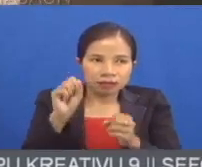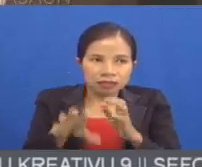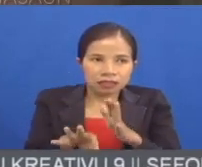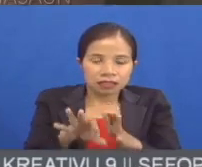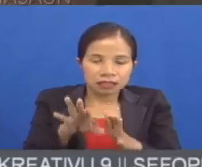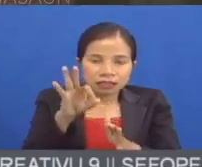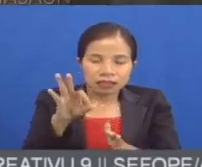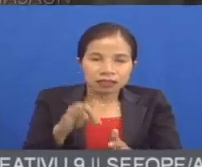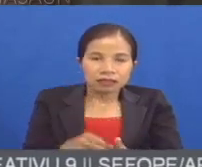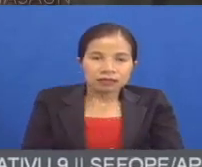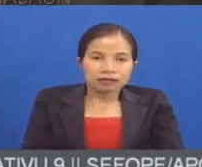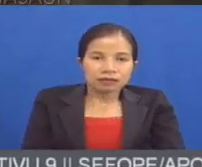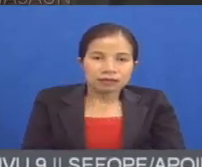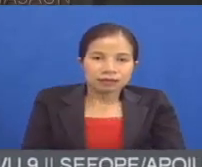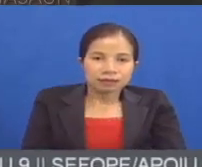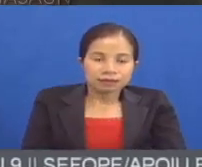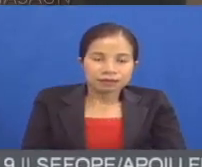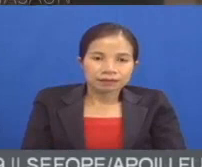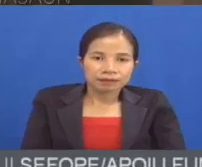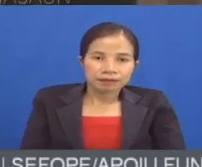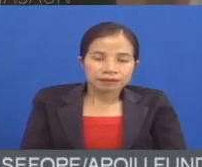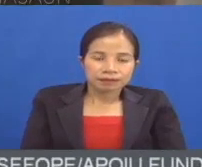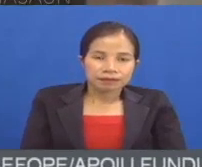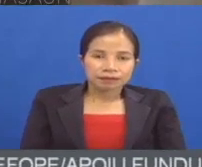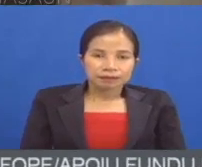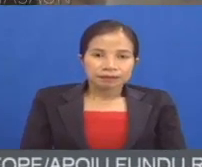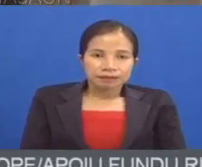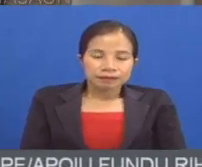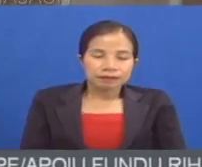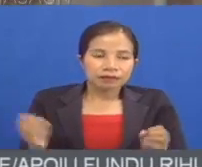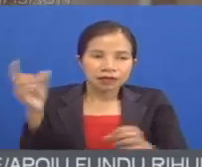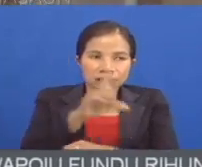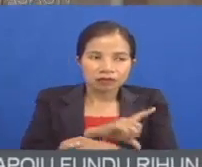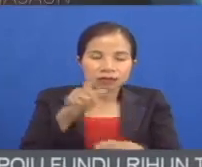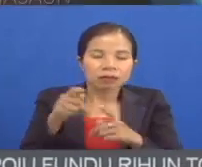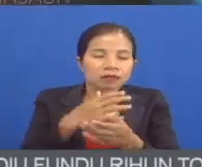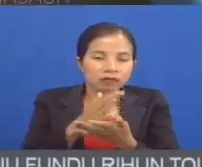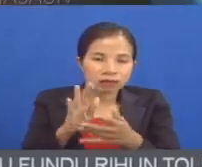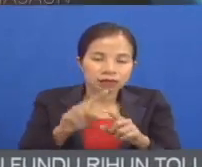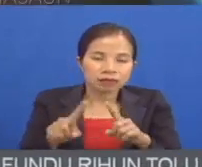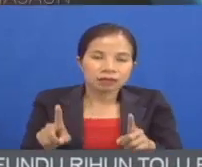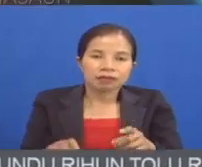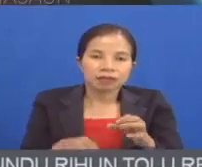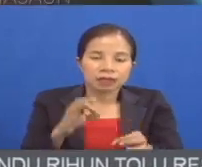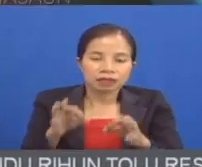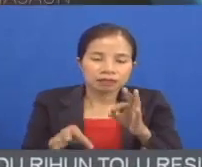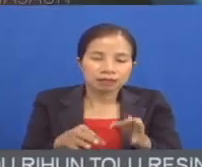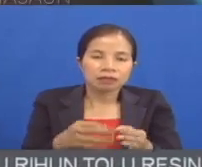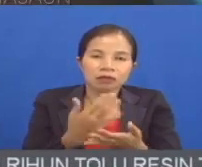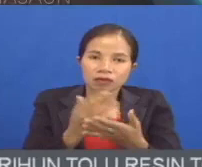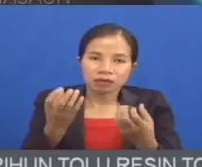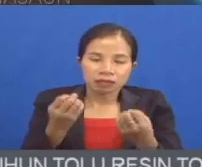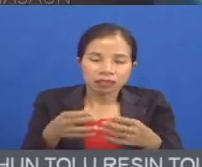baleteng kalo emam ja laos den lorong ema pesan me be kada bes ema pesan barak